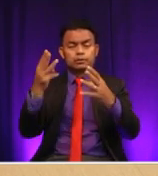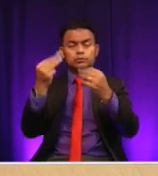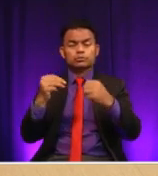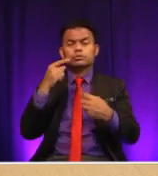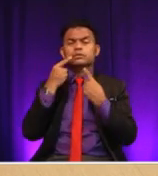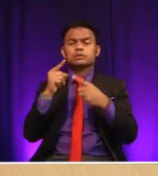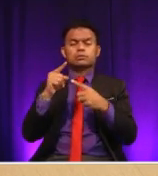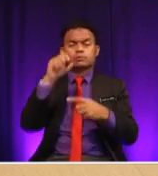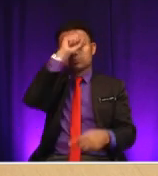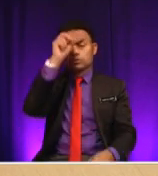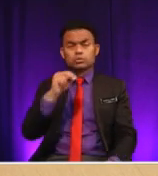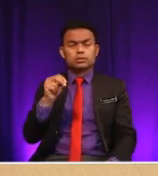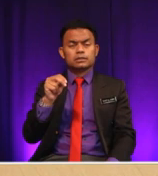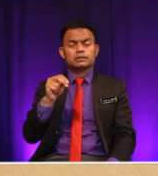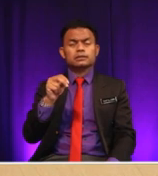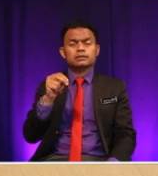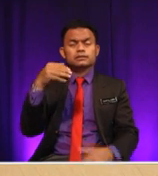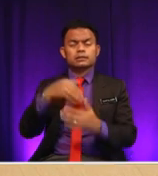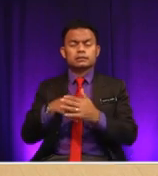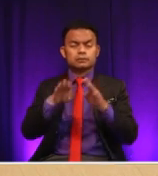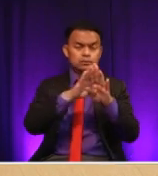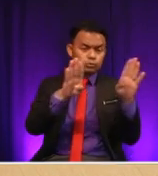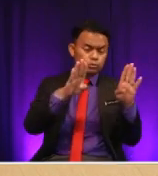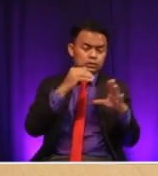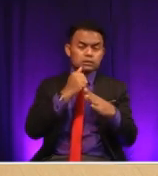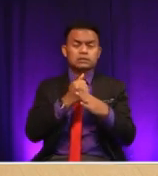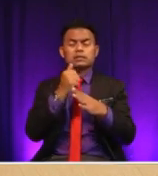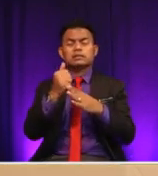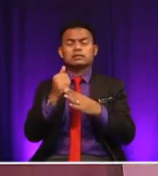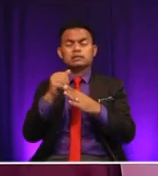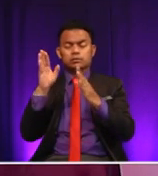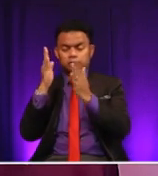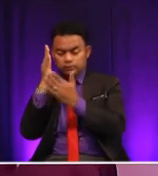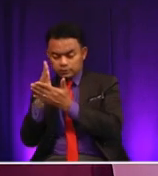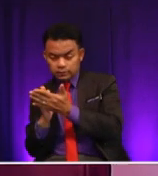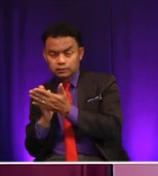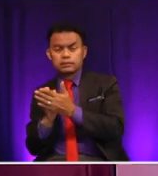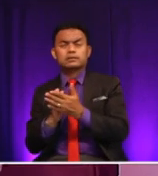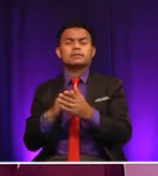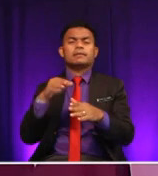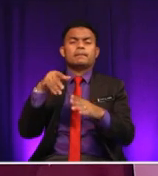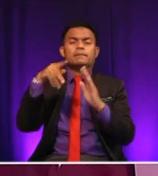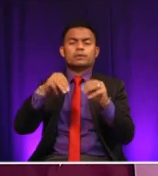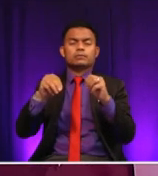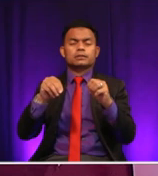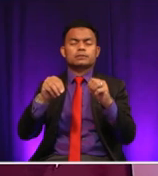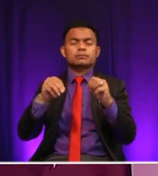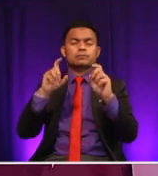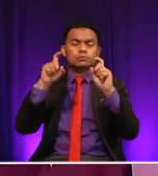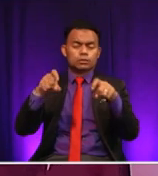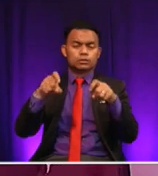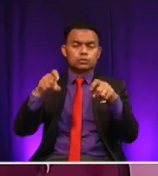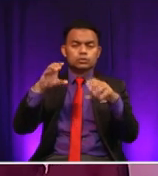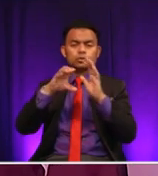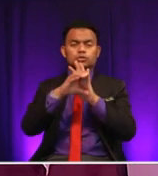ataupun dalam soal dan respon terhadap perlunya tekan contohnya jadi contohnya pelajar-pelajar